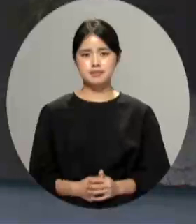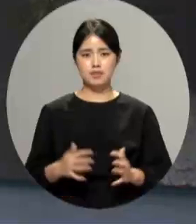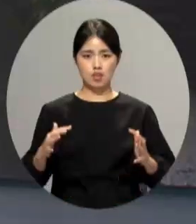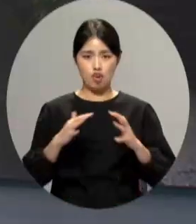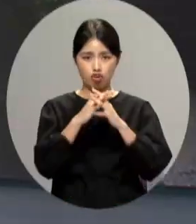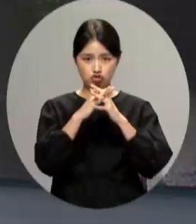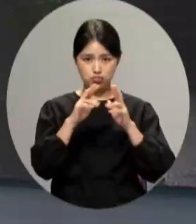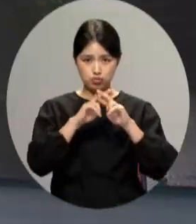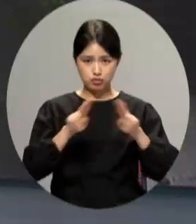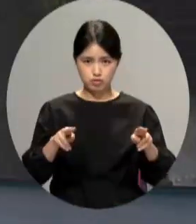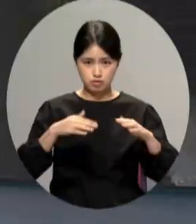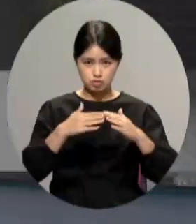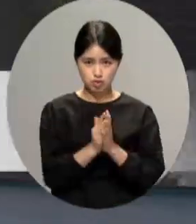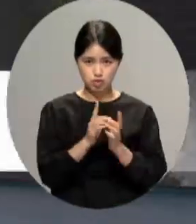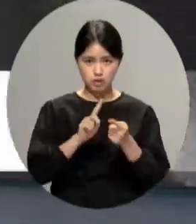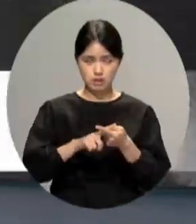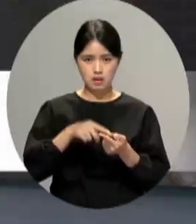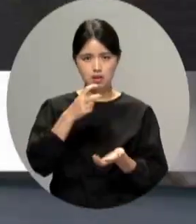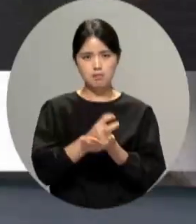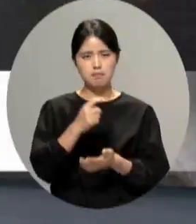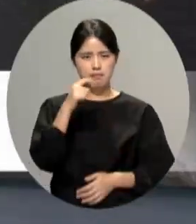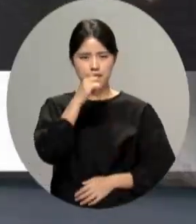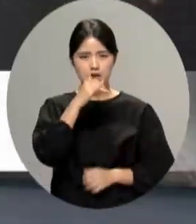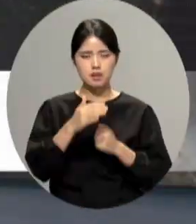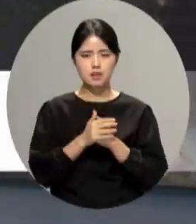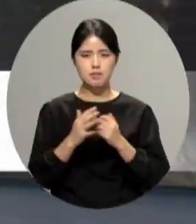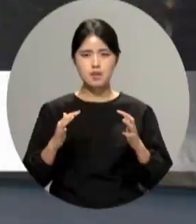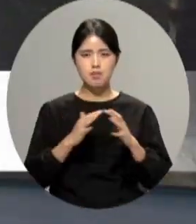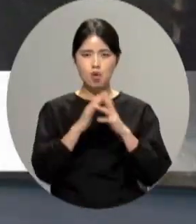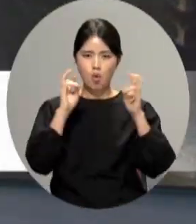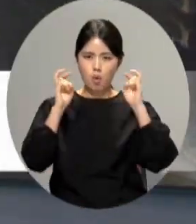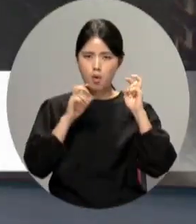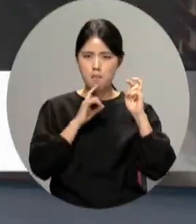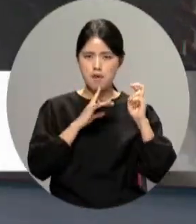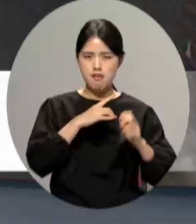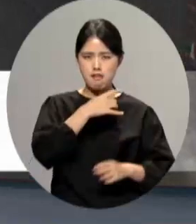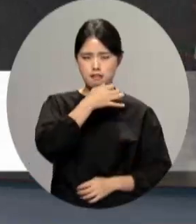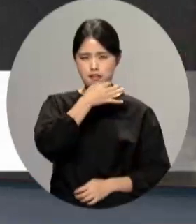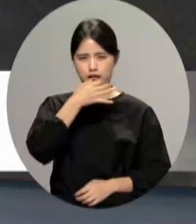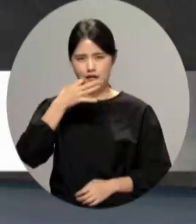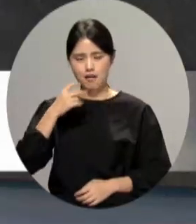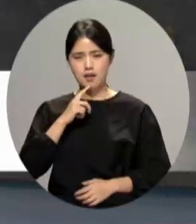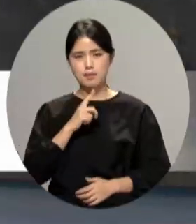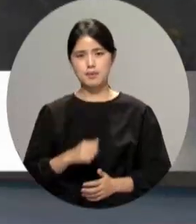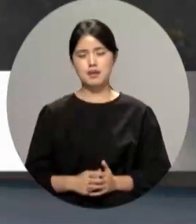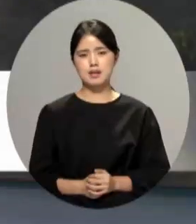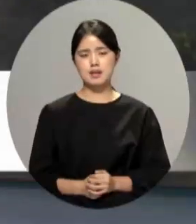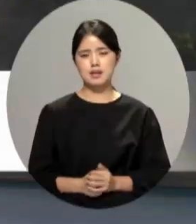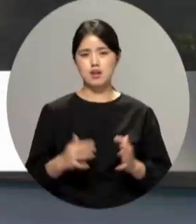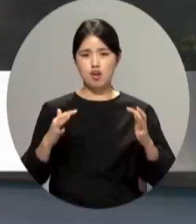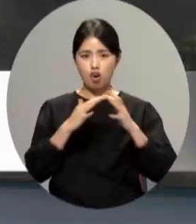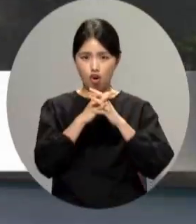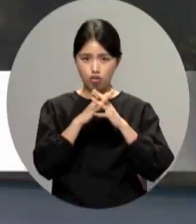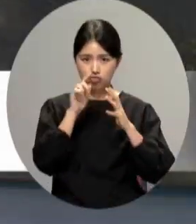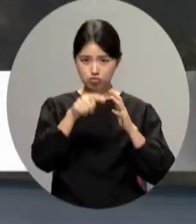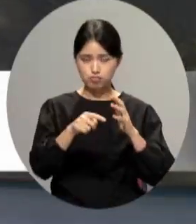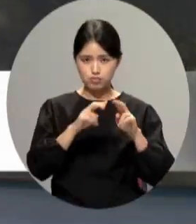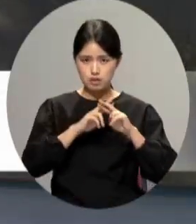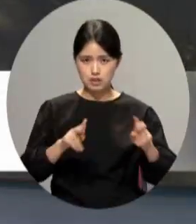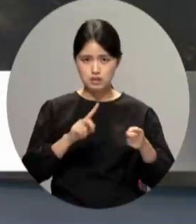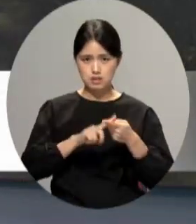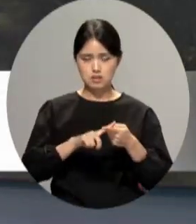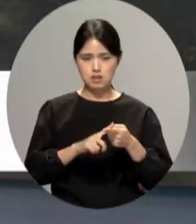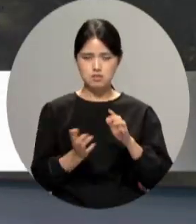건축물 철거에 대한 규정이 강화되면서 건축사 업계만 쾌재를 부른다는 말이 나오고 있습니다. 건축물 해체 과정에서 대형